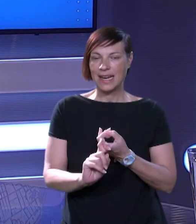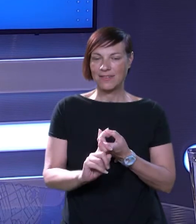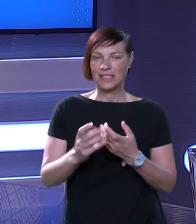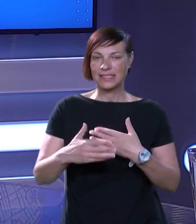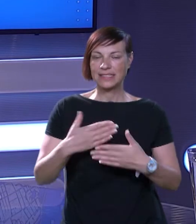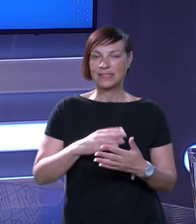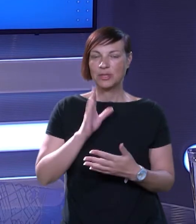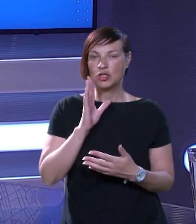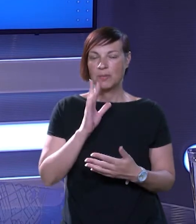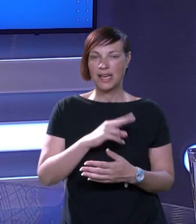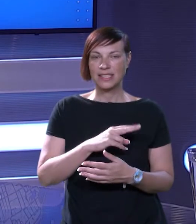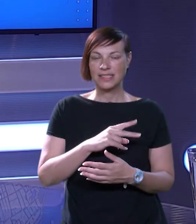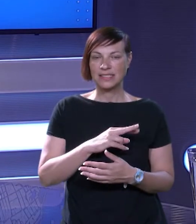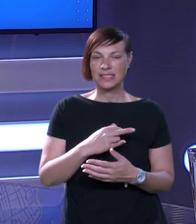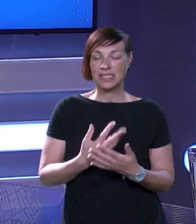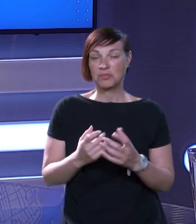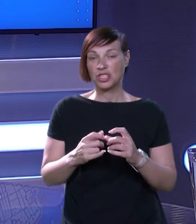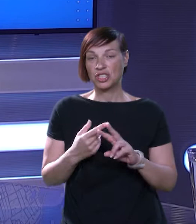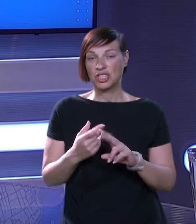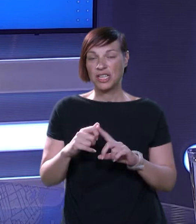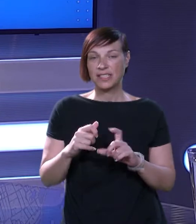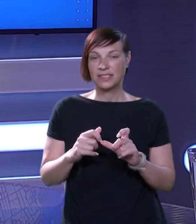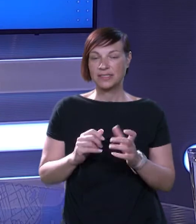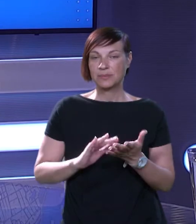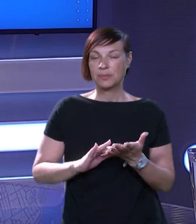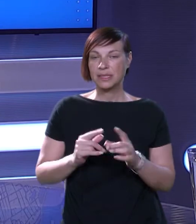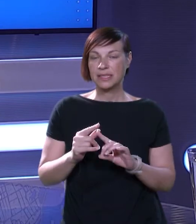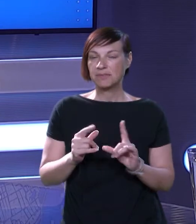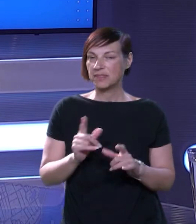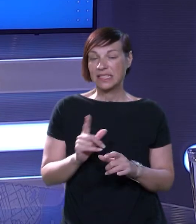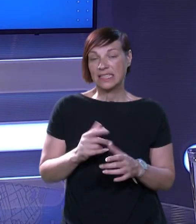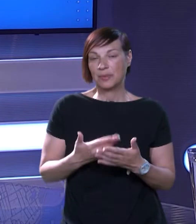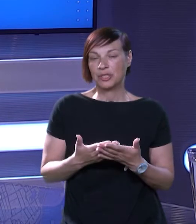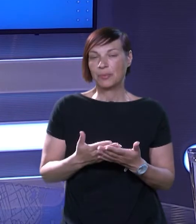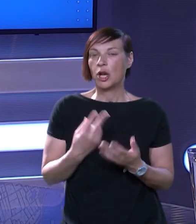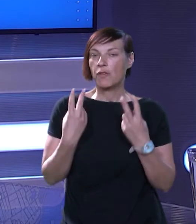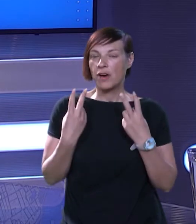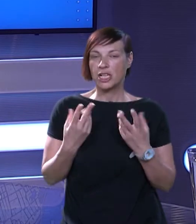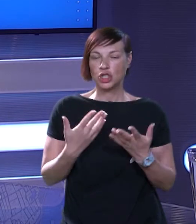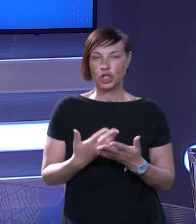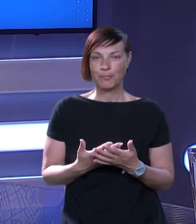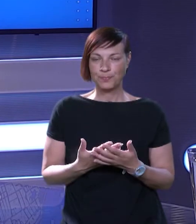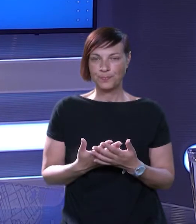vezi između majke i sina, što Šekspir baš i nije sasvim upisao, ali njemu je bilo bitno